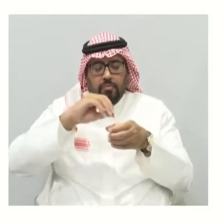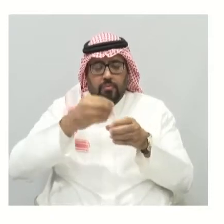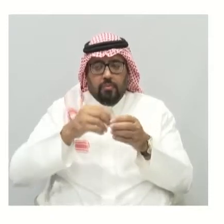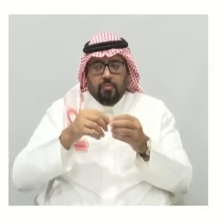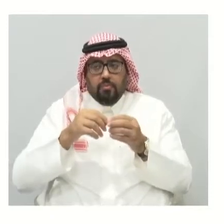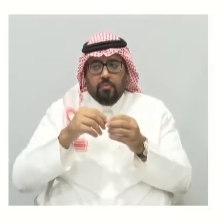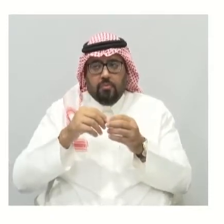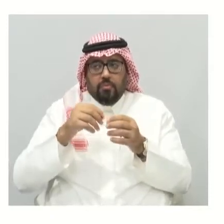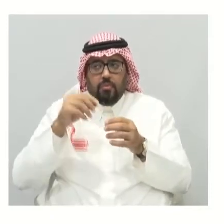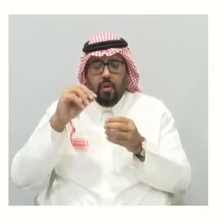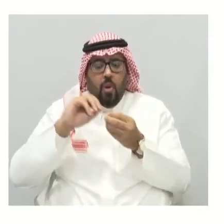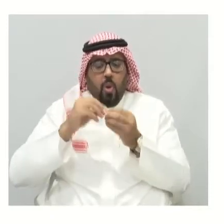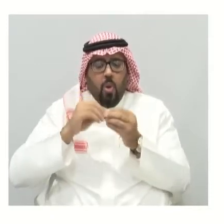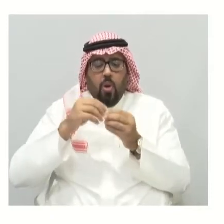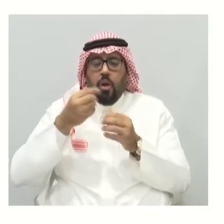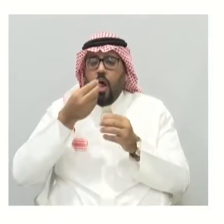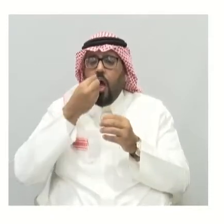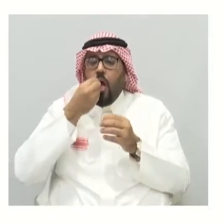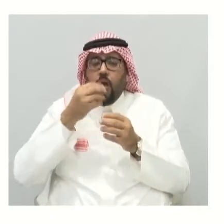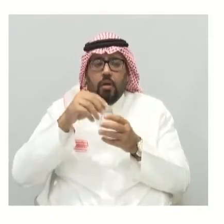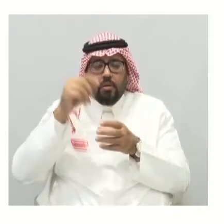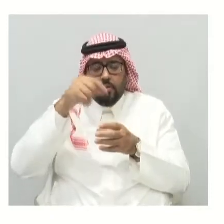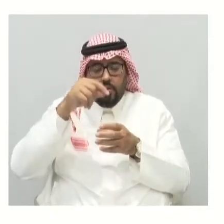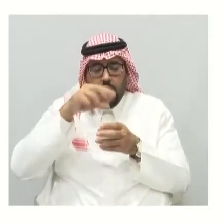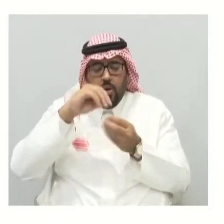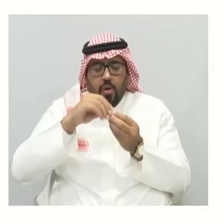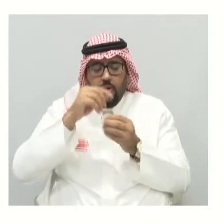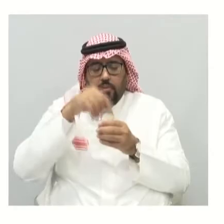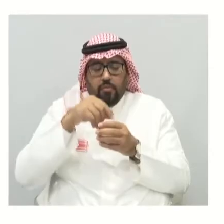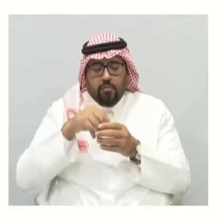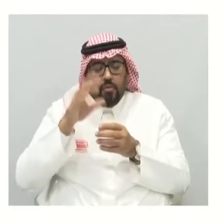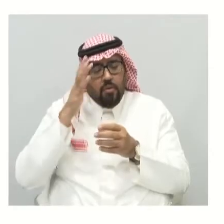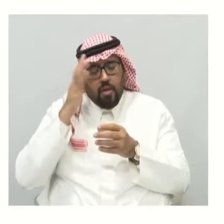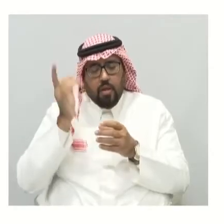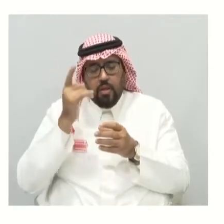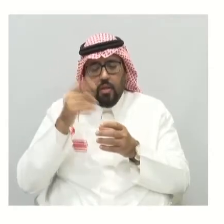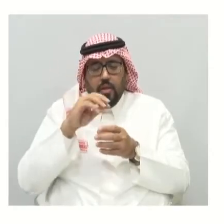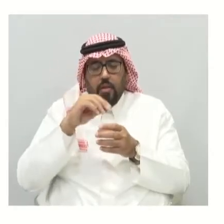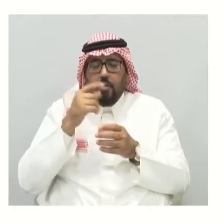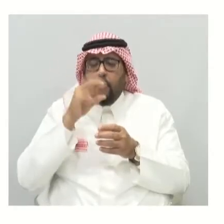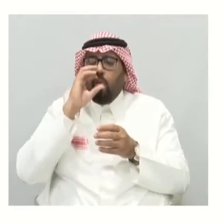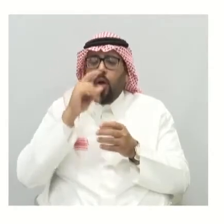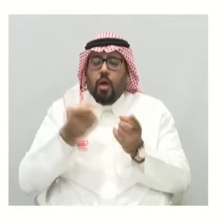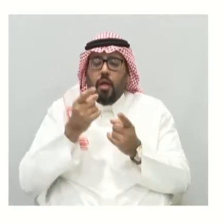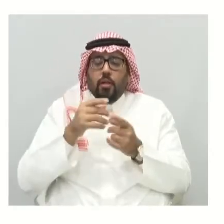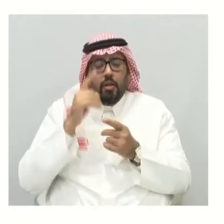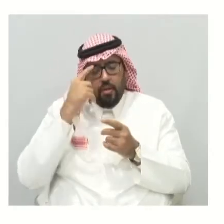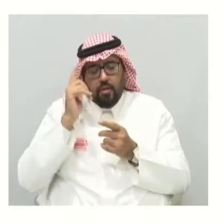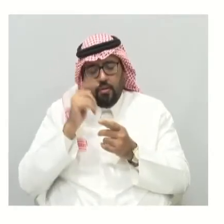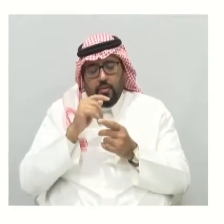عندنا بالبيت ملون طعام نقدر نلون المويه فيه ولو ما عندنا نقدر نستخدم الماء العادي